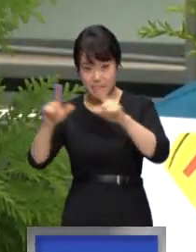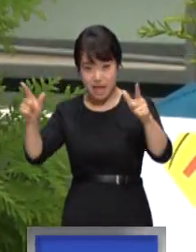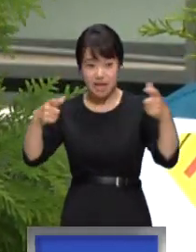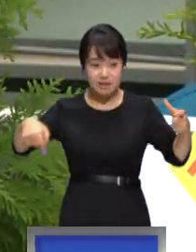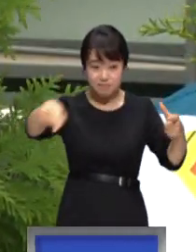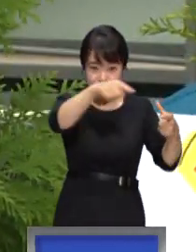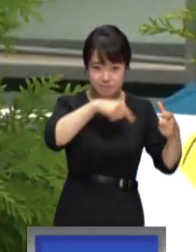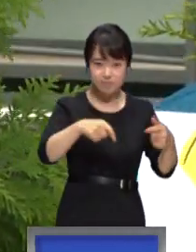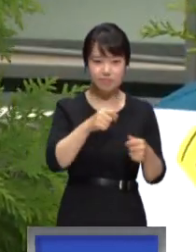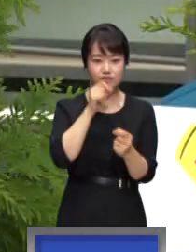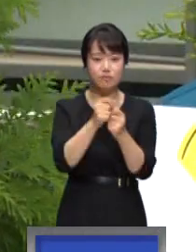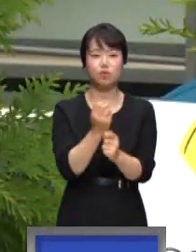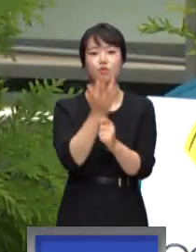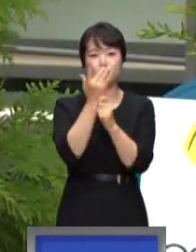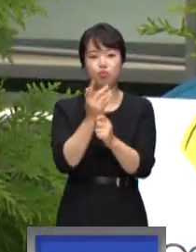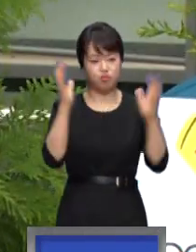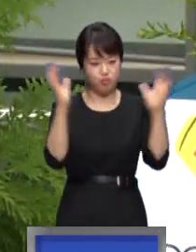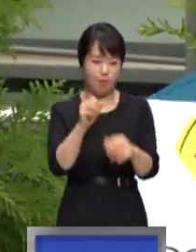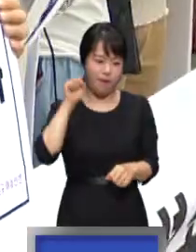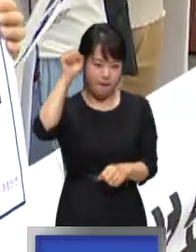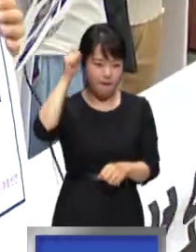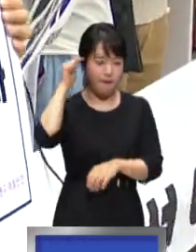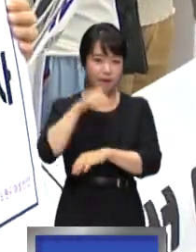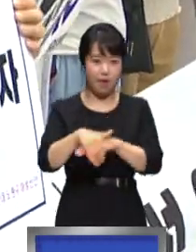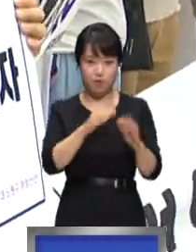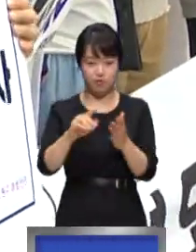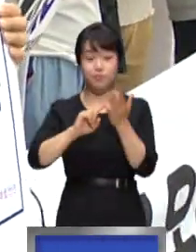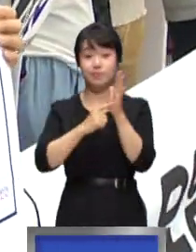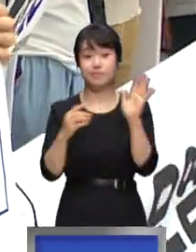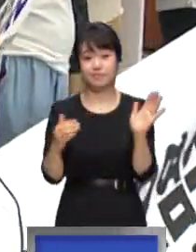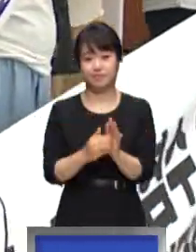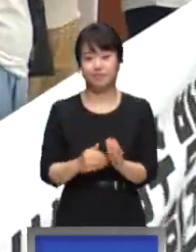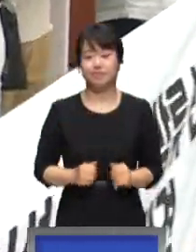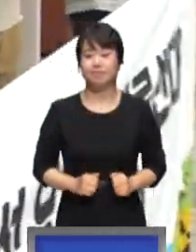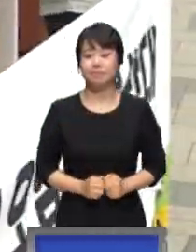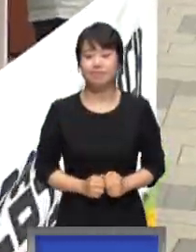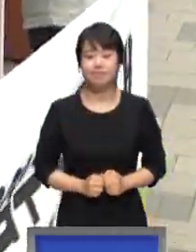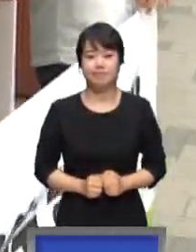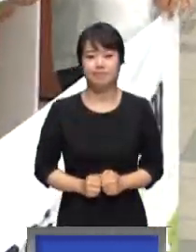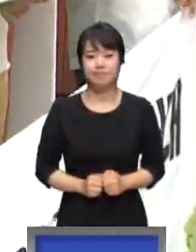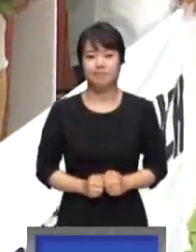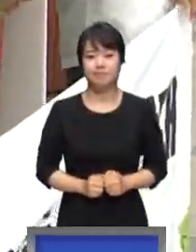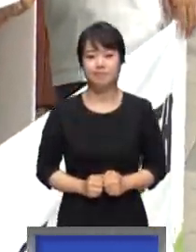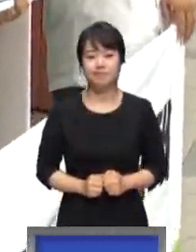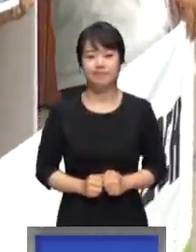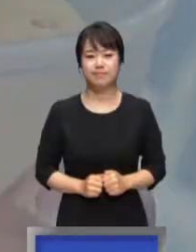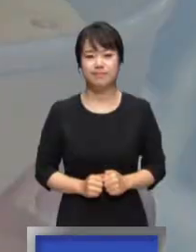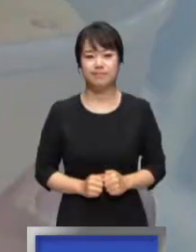지역에서 촛불 집회 등도 개최할 예정입니다. BTV 뉴스 서주원입니다.